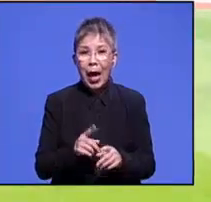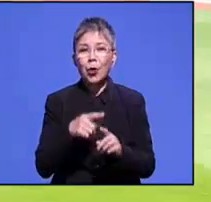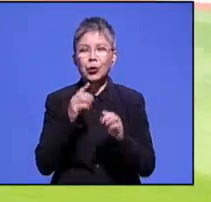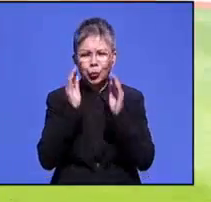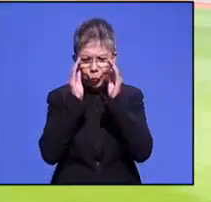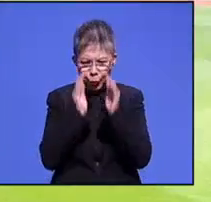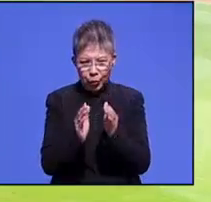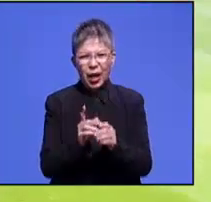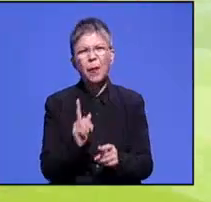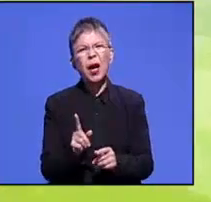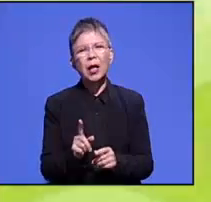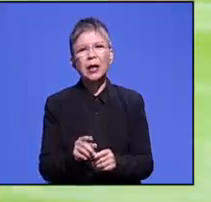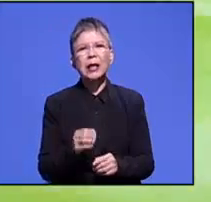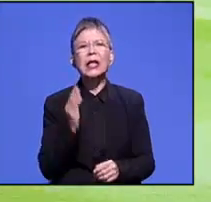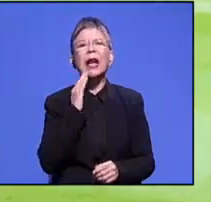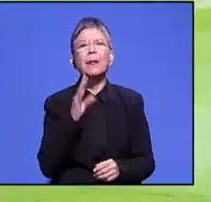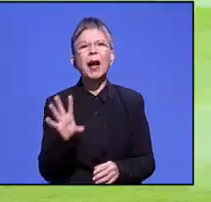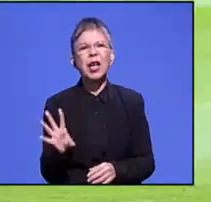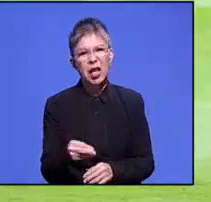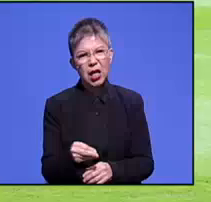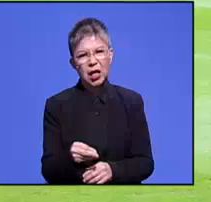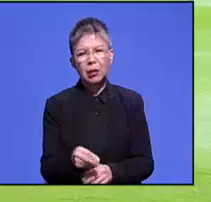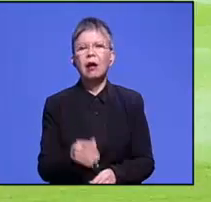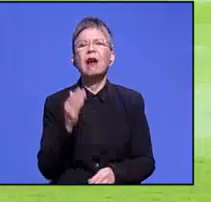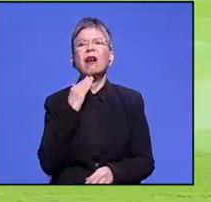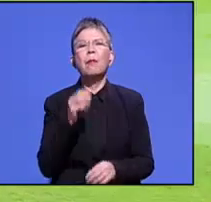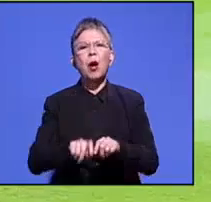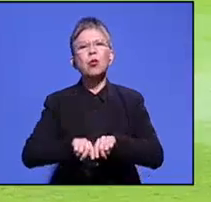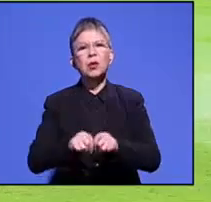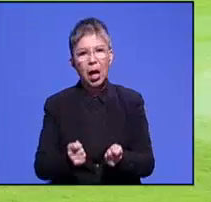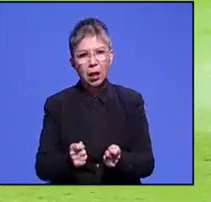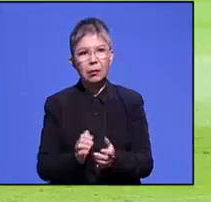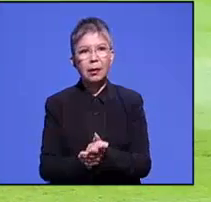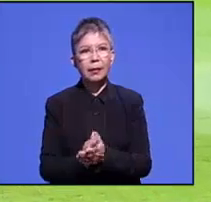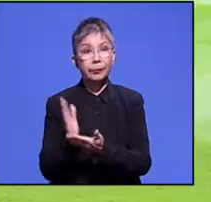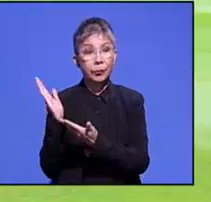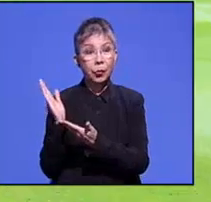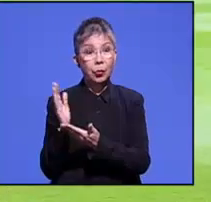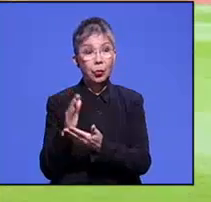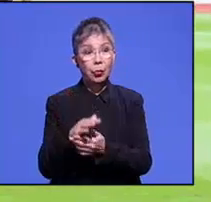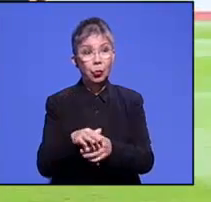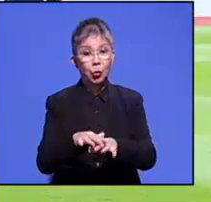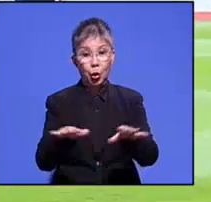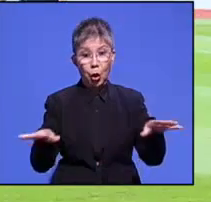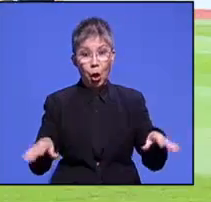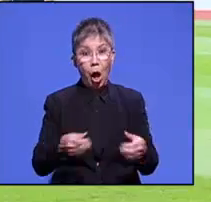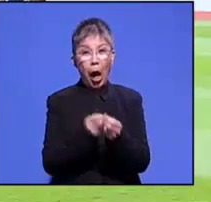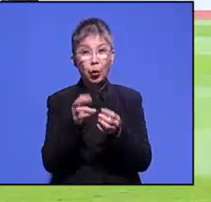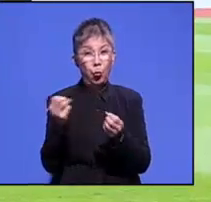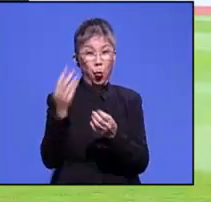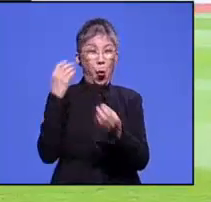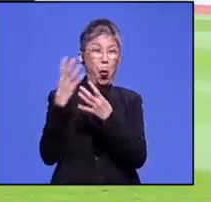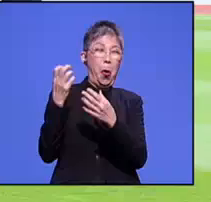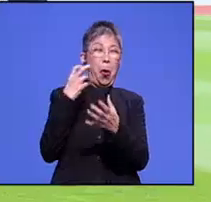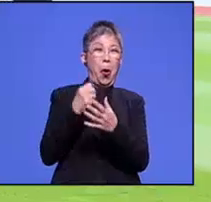rawan kering dan rusak dan saya lagi di tengah lapangannya dan ini pocong banget Padahal dari pinggir karena